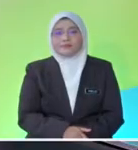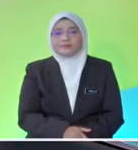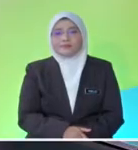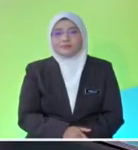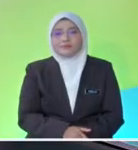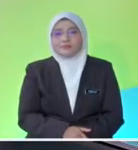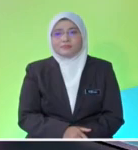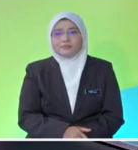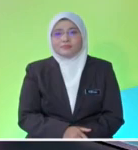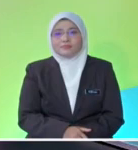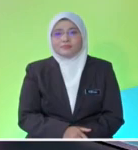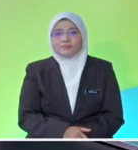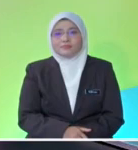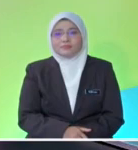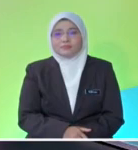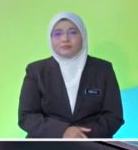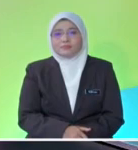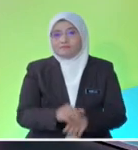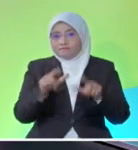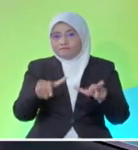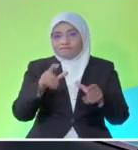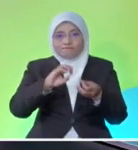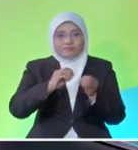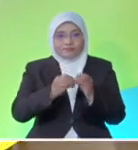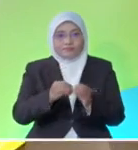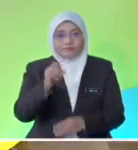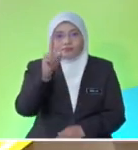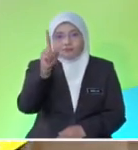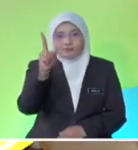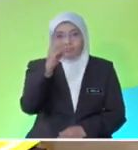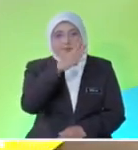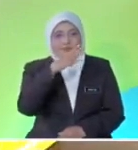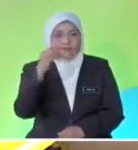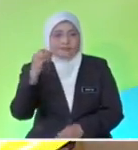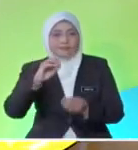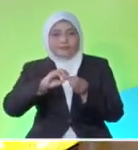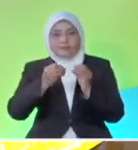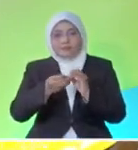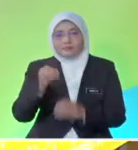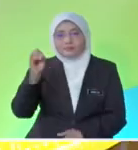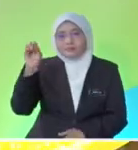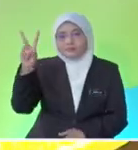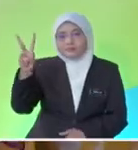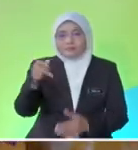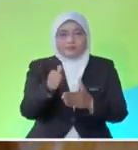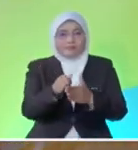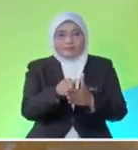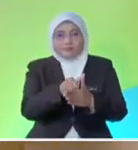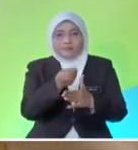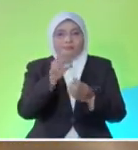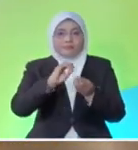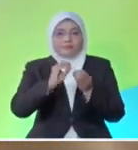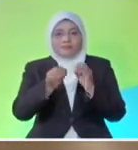antara 12 dan 3 tu. 1 dan 2 antara 12 dan 3 ya cikgu. Betul. Okey, 1